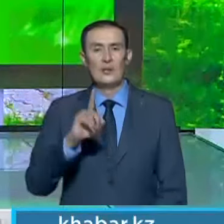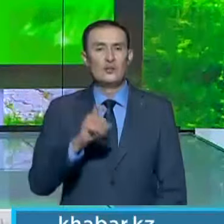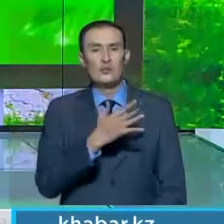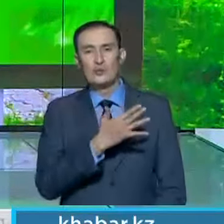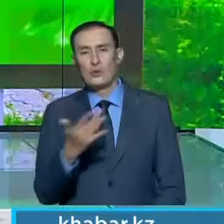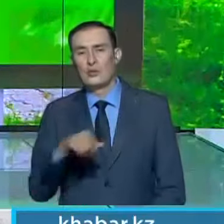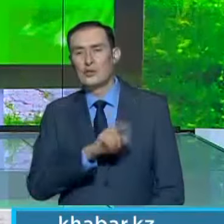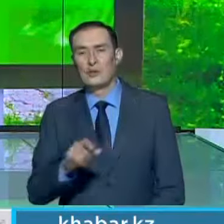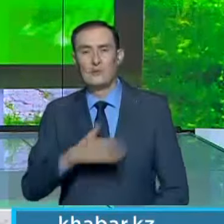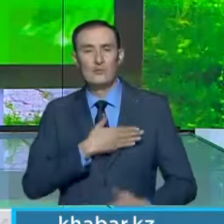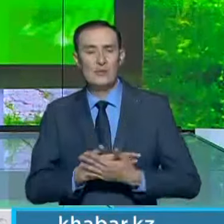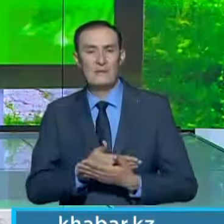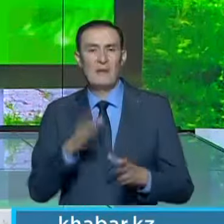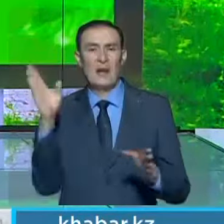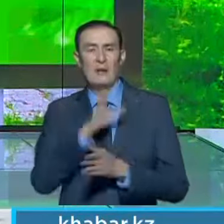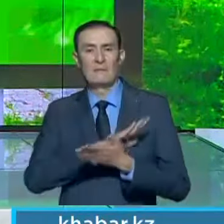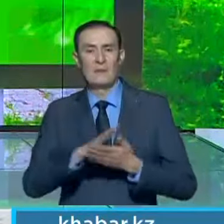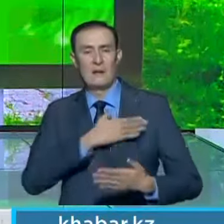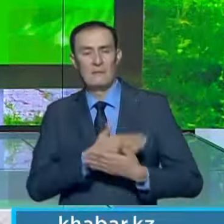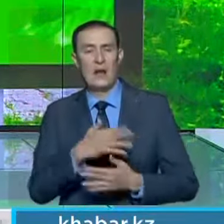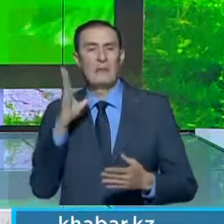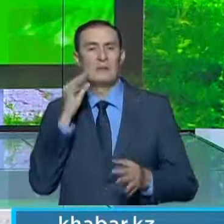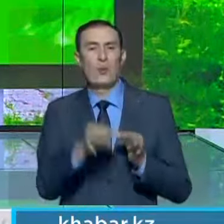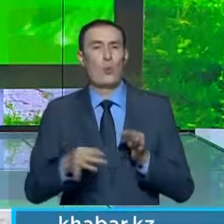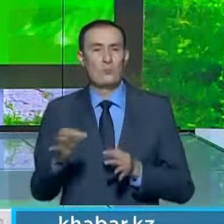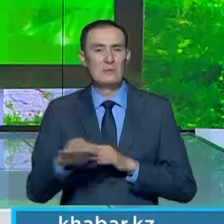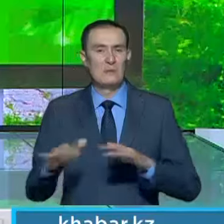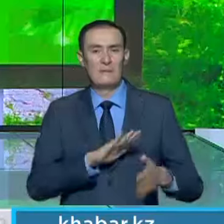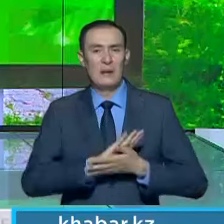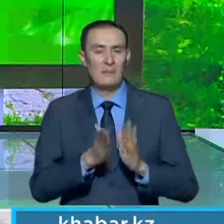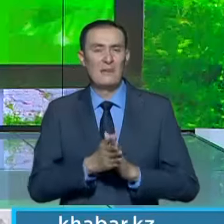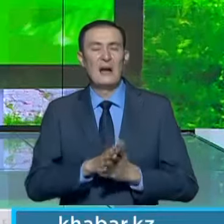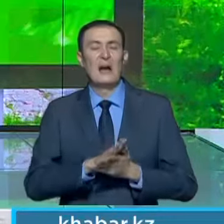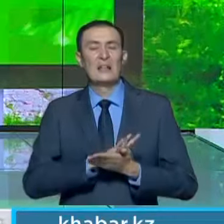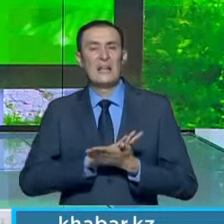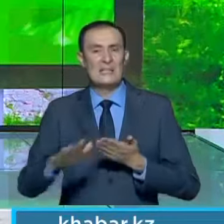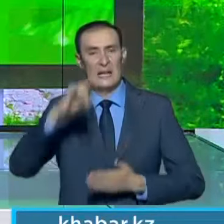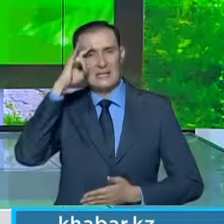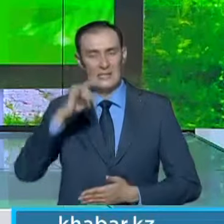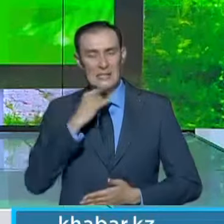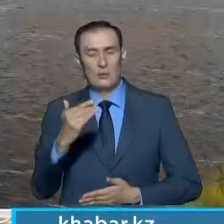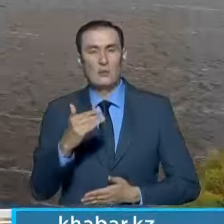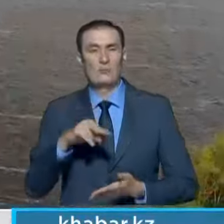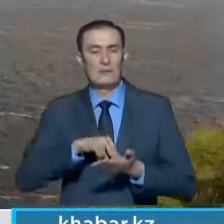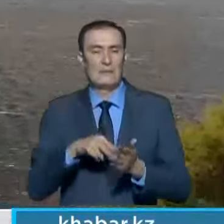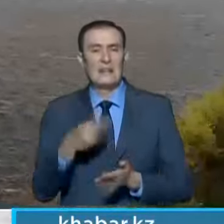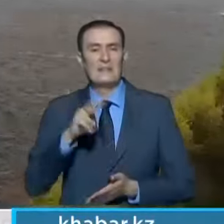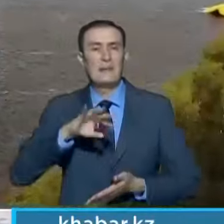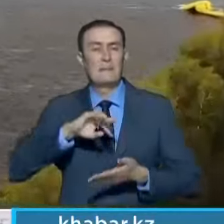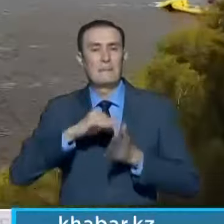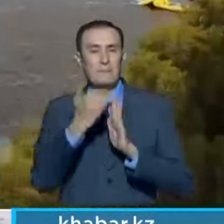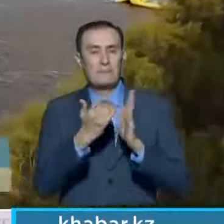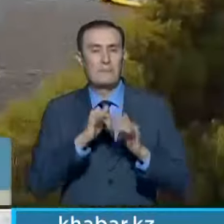Сотни человек приняли участие в экоплогинге в Алматинской области. Мероприятие прошло в рамках акции «Таза Казахстан». Оно преследует сразу две цели.